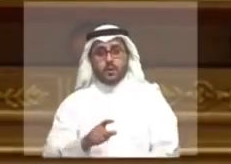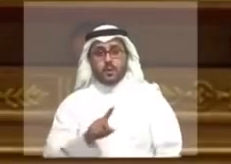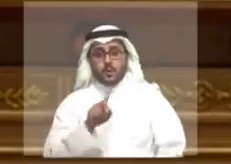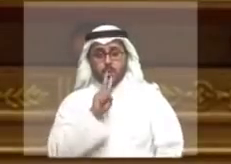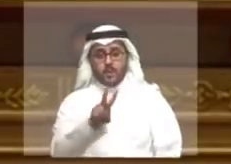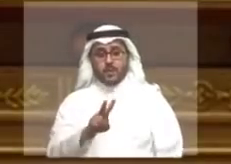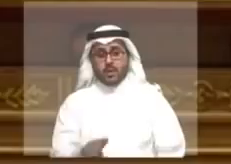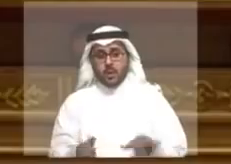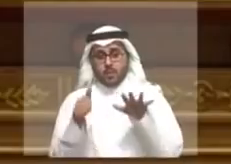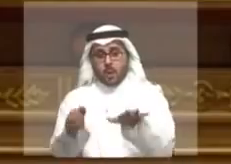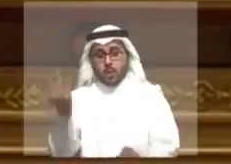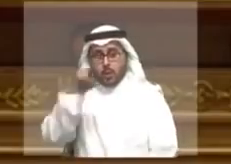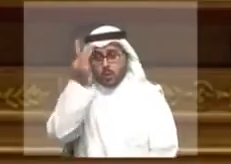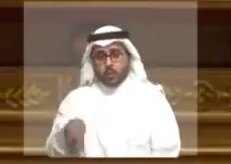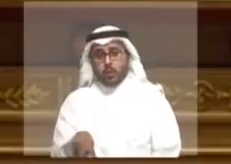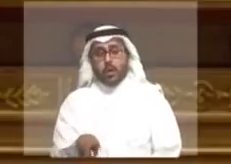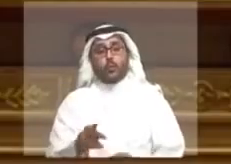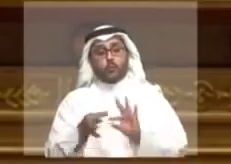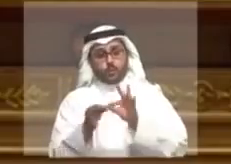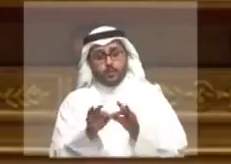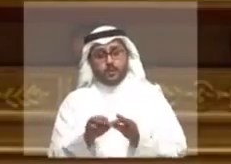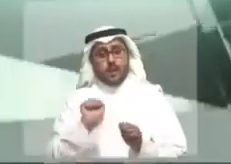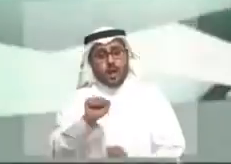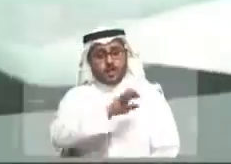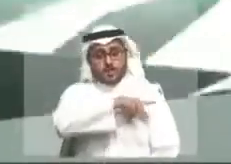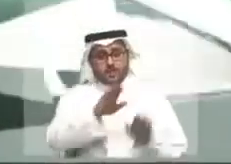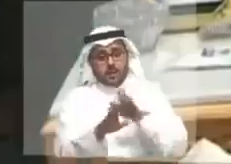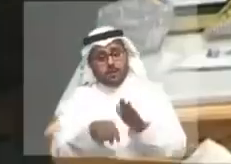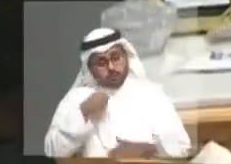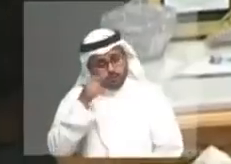$200 مليون لأوقاف القدس ووكالة الأونروا.